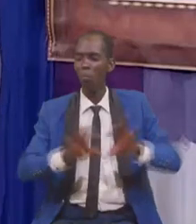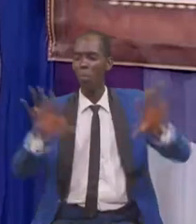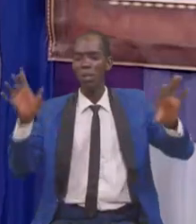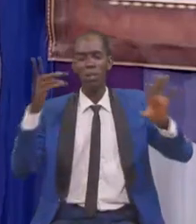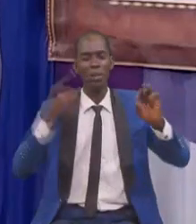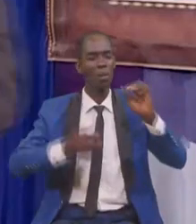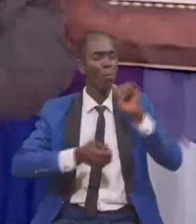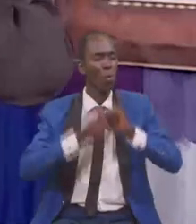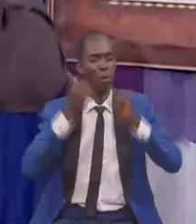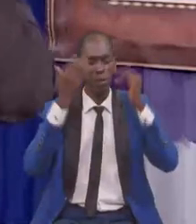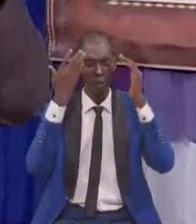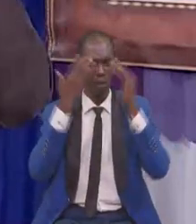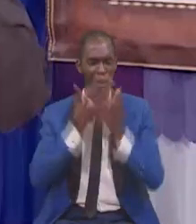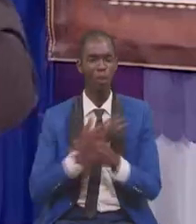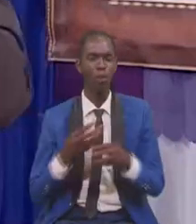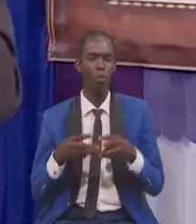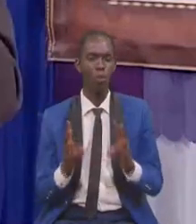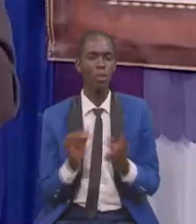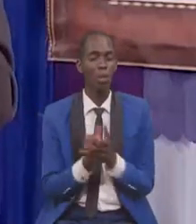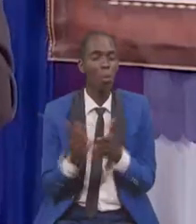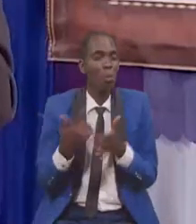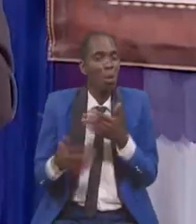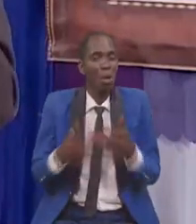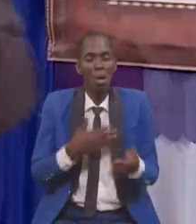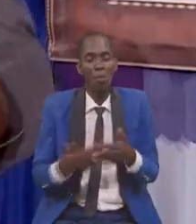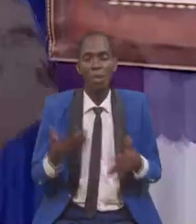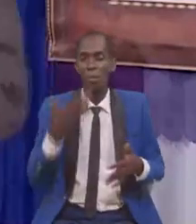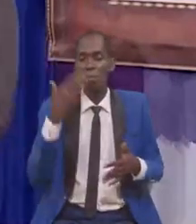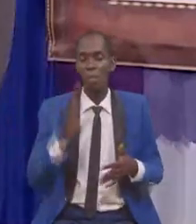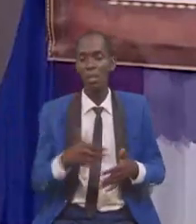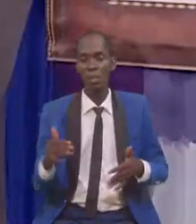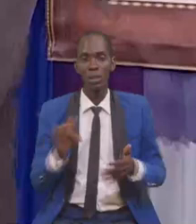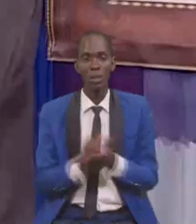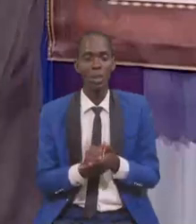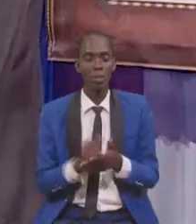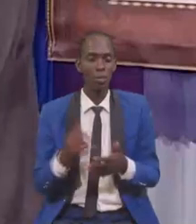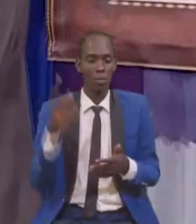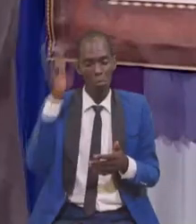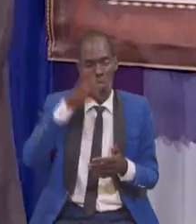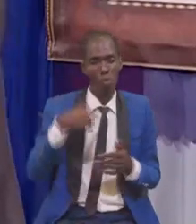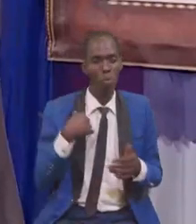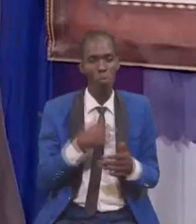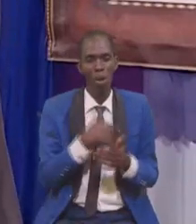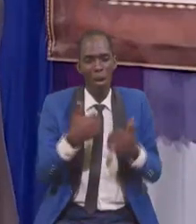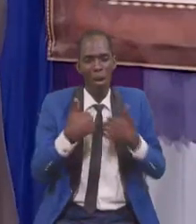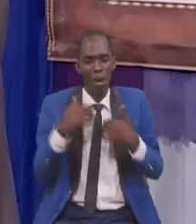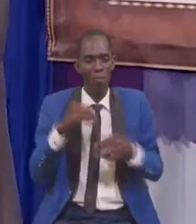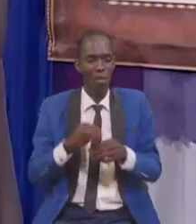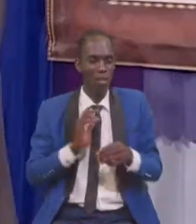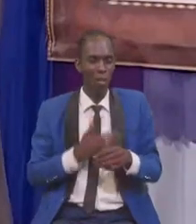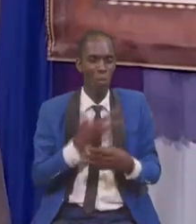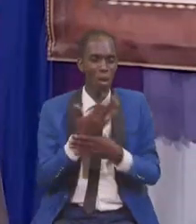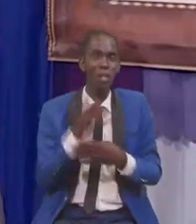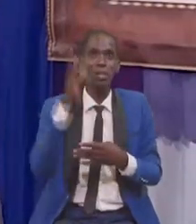des cœurs. Il peut le faire ce jour. Quelle que soit l'ignorance qu'on a dans le cœur, il va tout ôter. L'ignorance dans la religion, il va